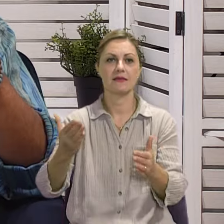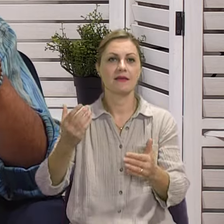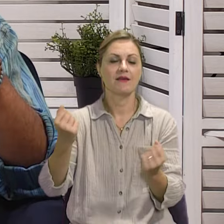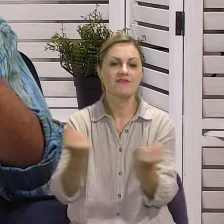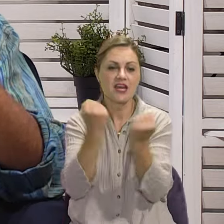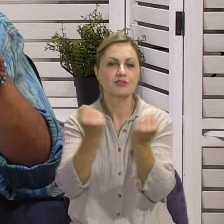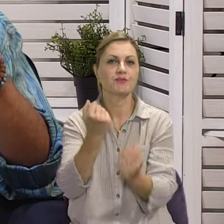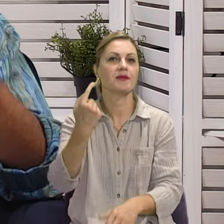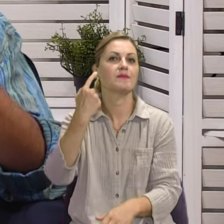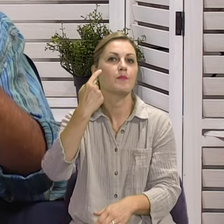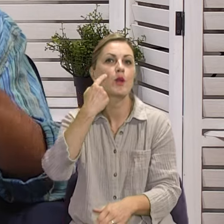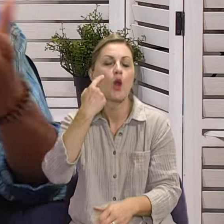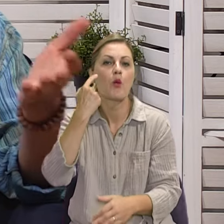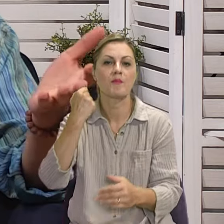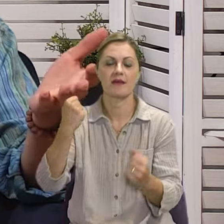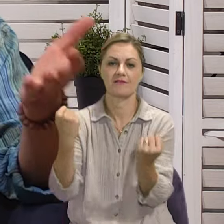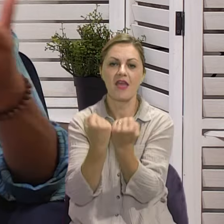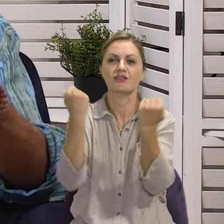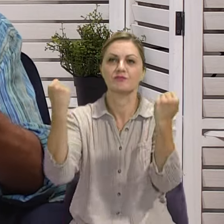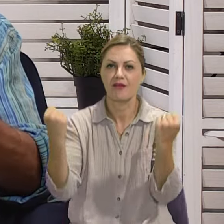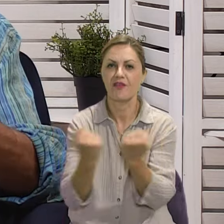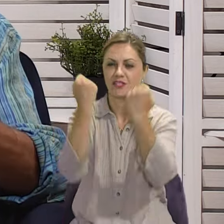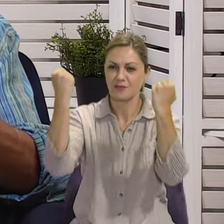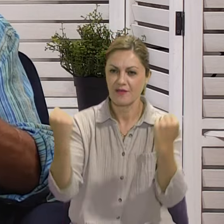još jedna morbidnost, ali nema, ona ne bi